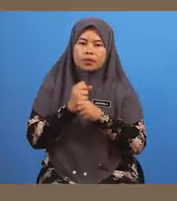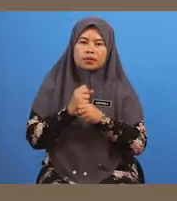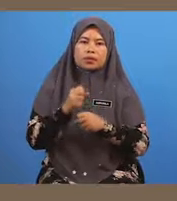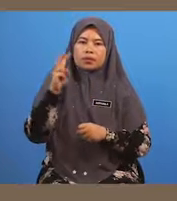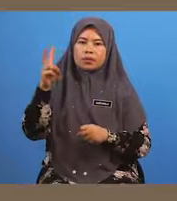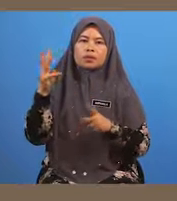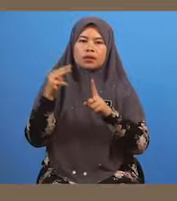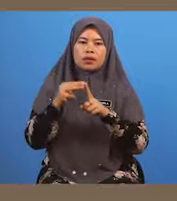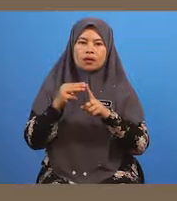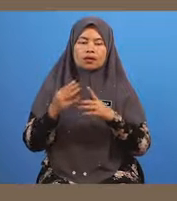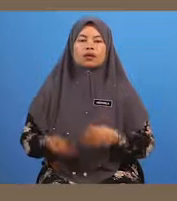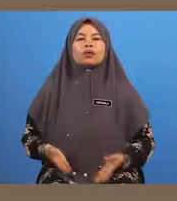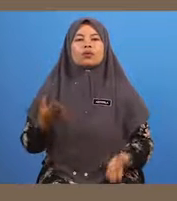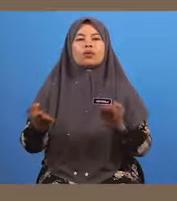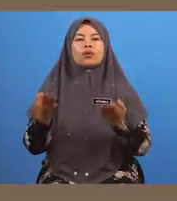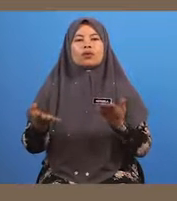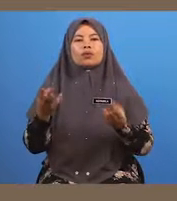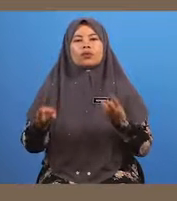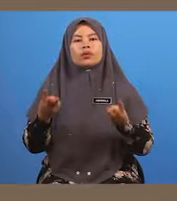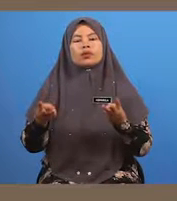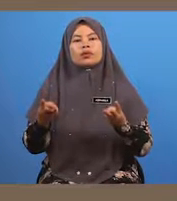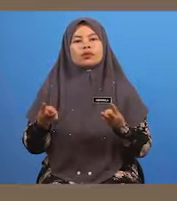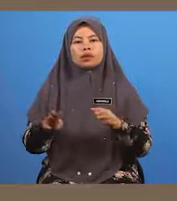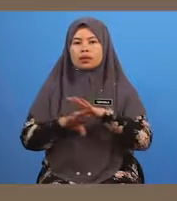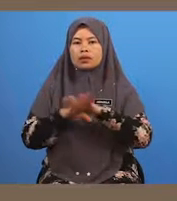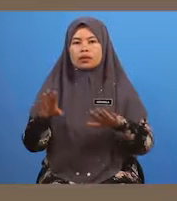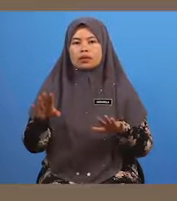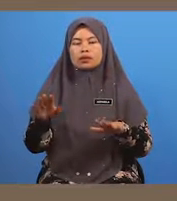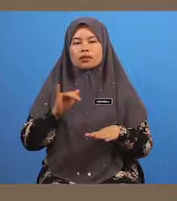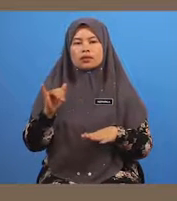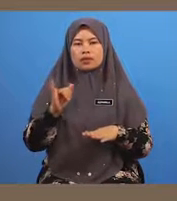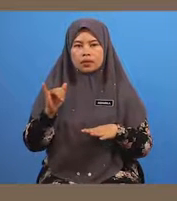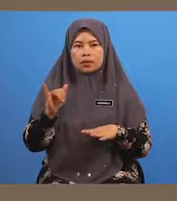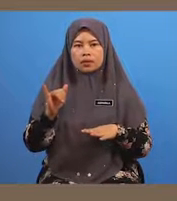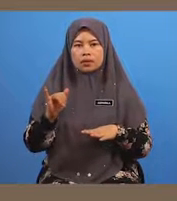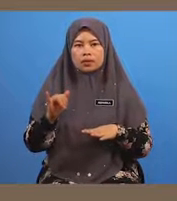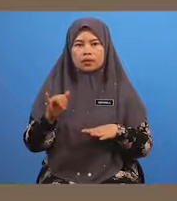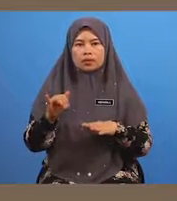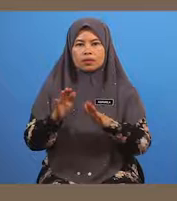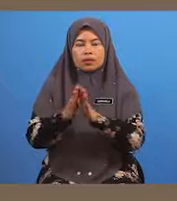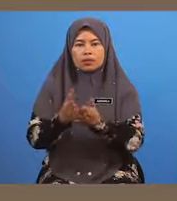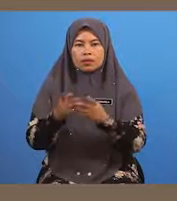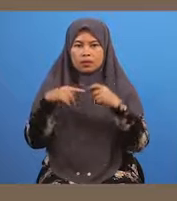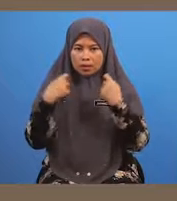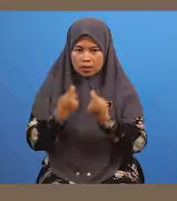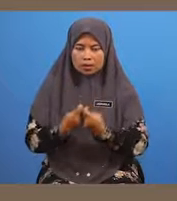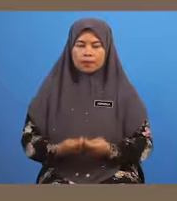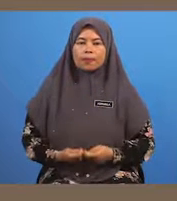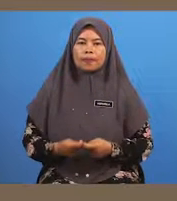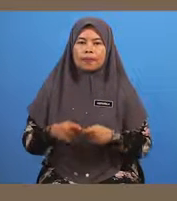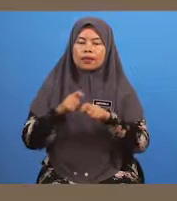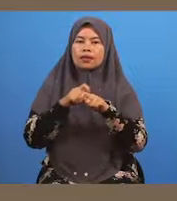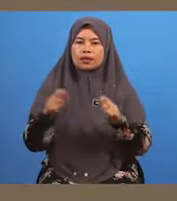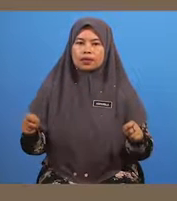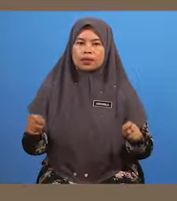lengkap walaupun perkataan yang digunakan tidak sama dengan yang ada pada buku teks. Tetapi jika